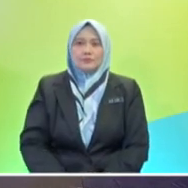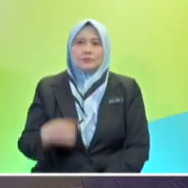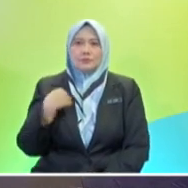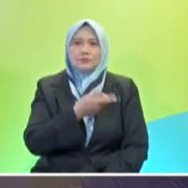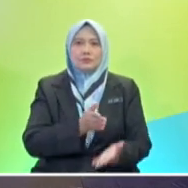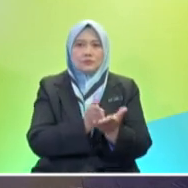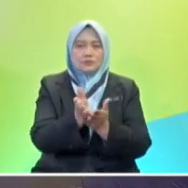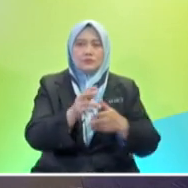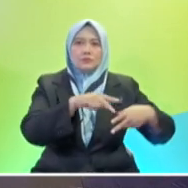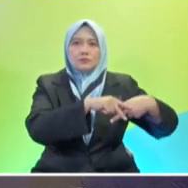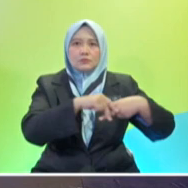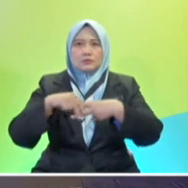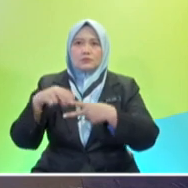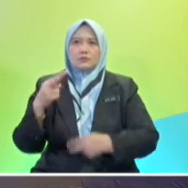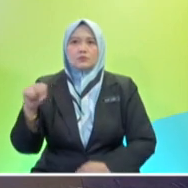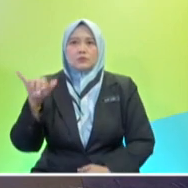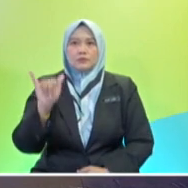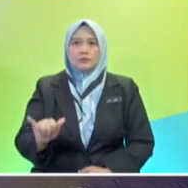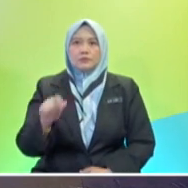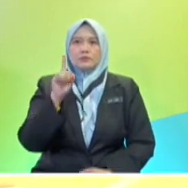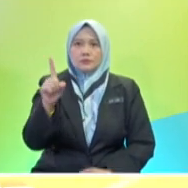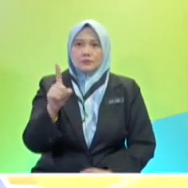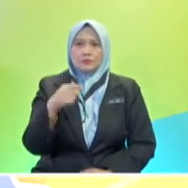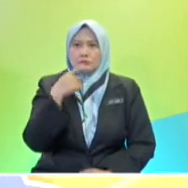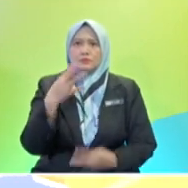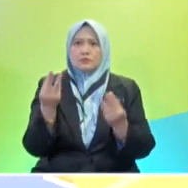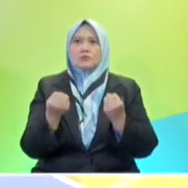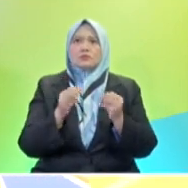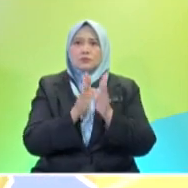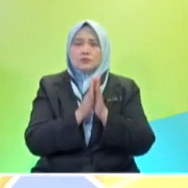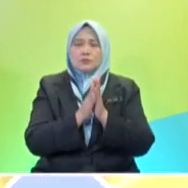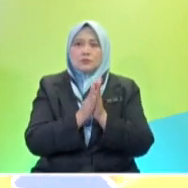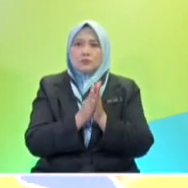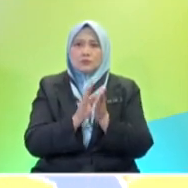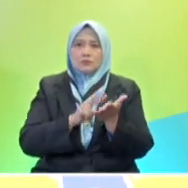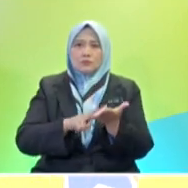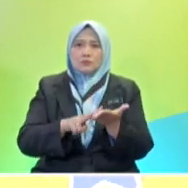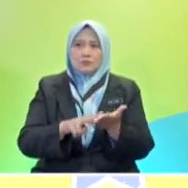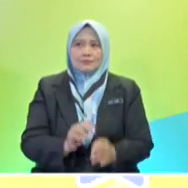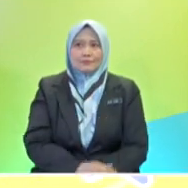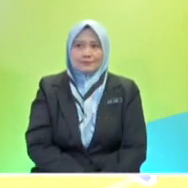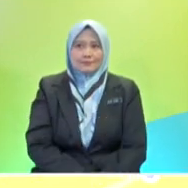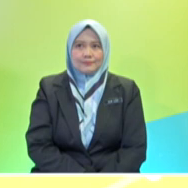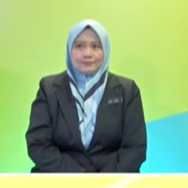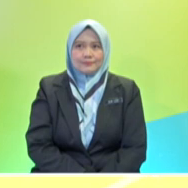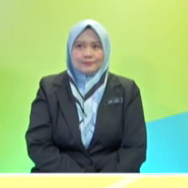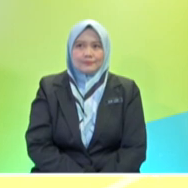pertama. Siapa nak baca? Sila angkat tangan. Siapa? Baik, dipersilakan Hanan. Silakan Hanan.